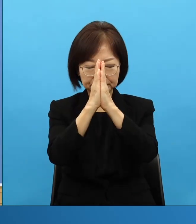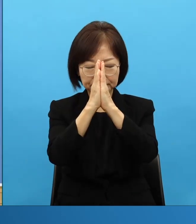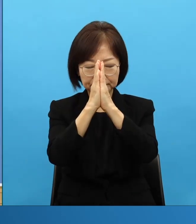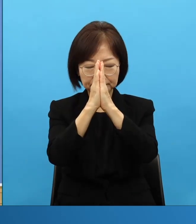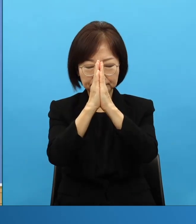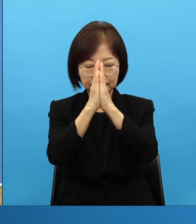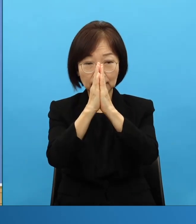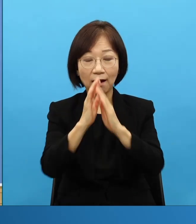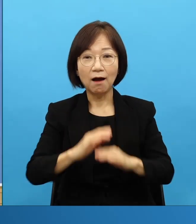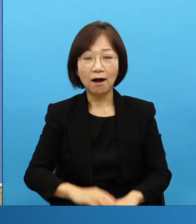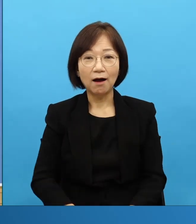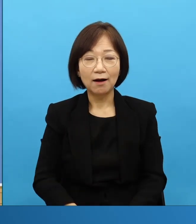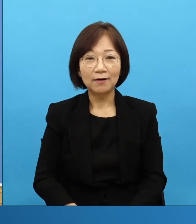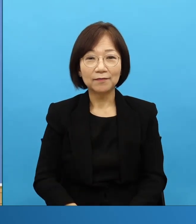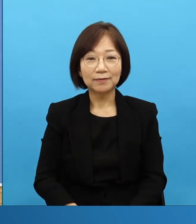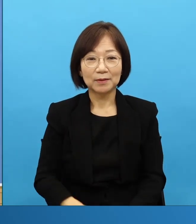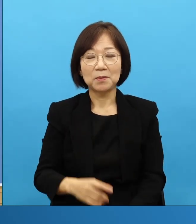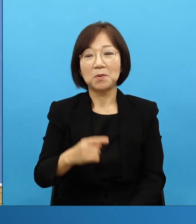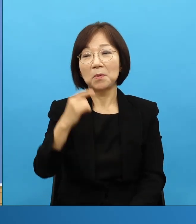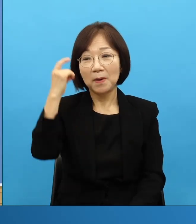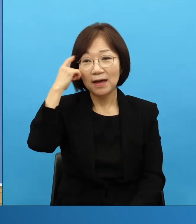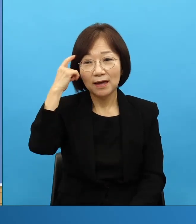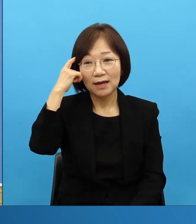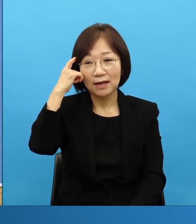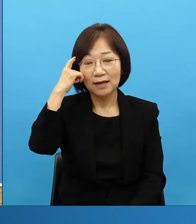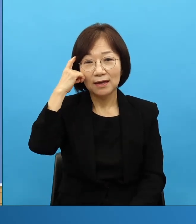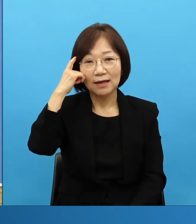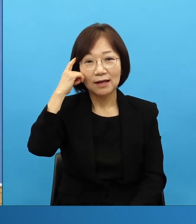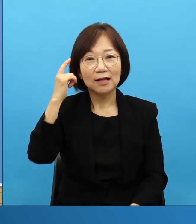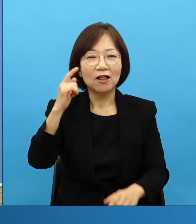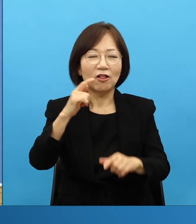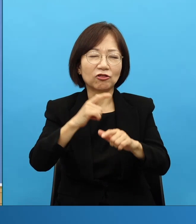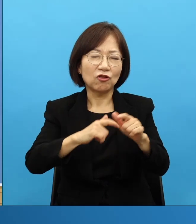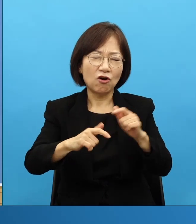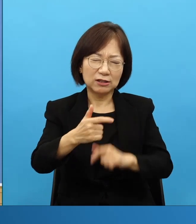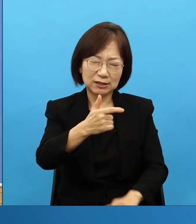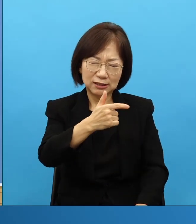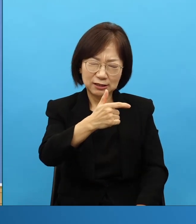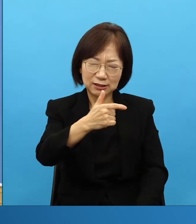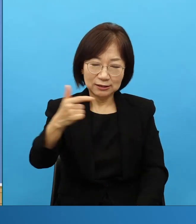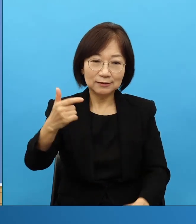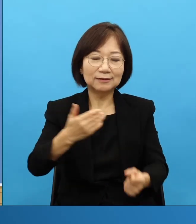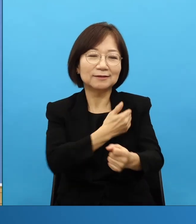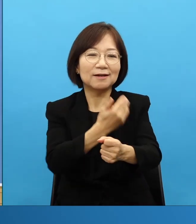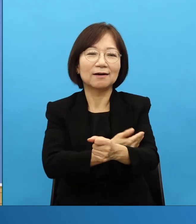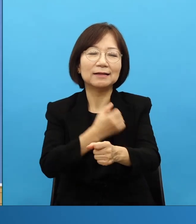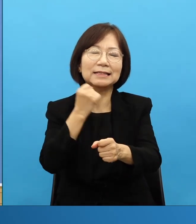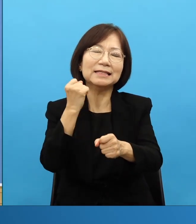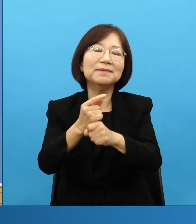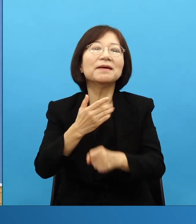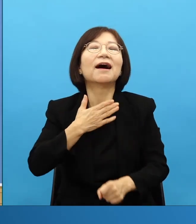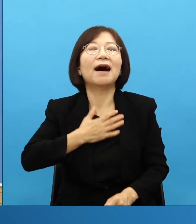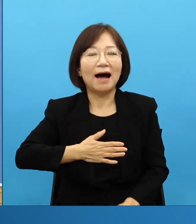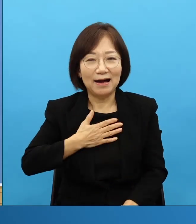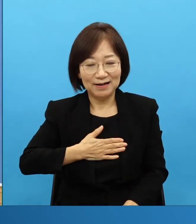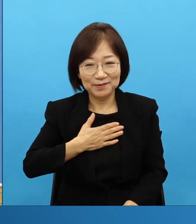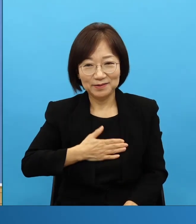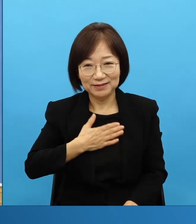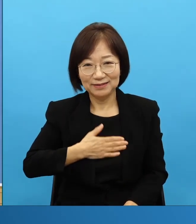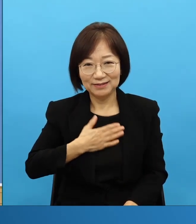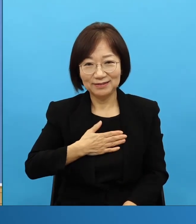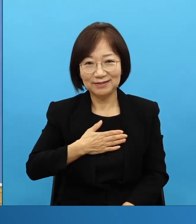그런데 그보다 더 큰 사실을 알고 있기 때문입니다. But it's because they knew even a greater fact. 여러분이 오늘 이 언약을 붙잡으면 그 흐름 여러분이